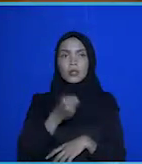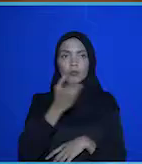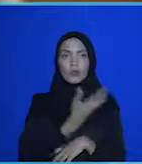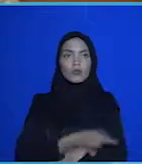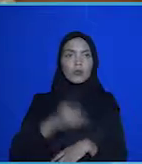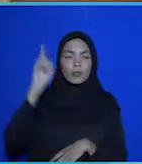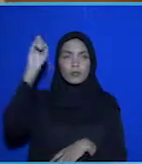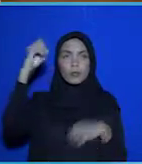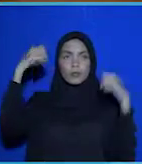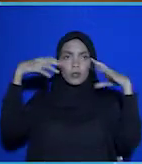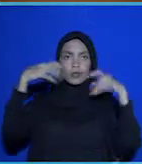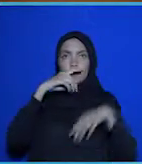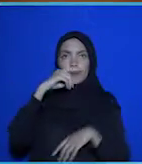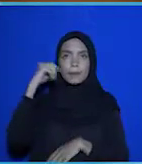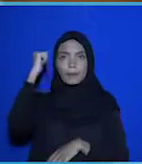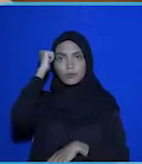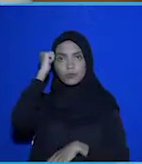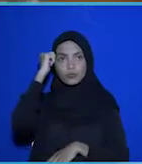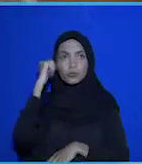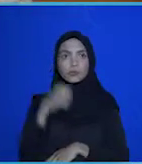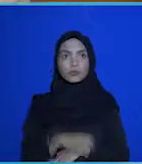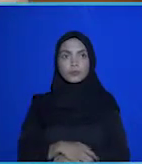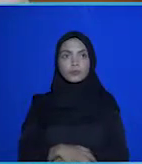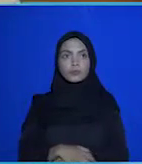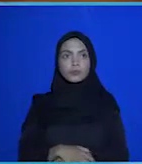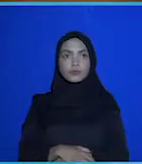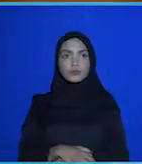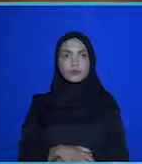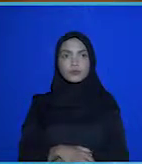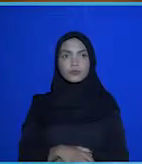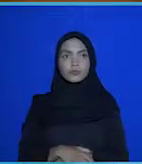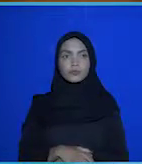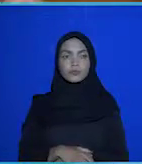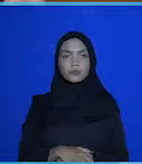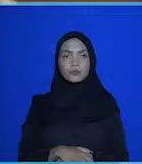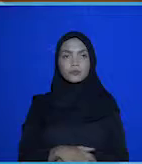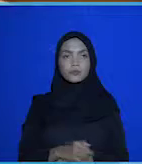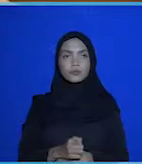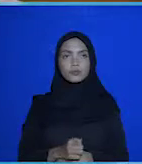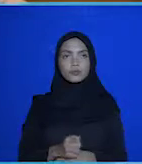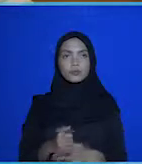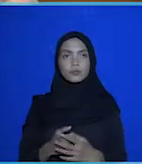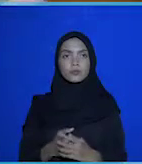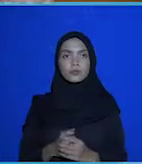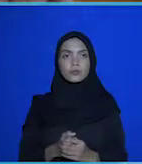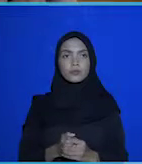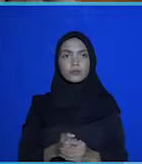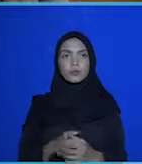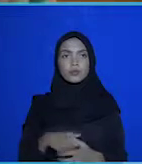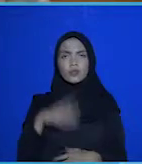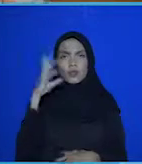warahmatullahi wabarakatuh. Bapak, Ibu, Saudara yang saya muliakan, kita tahu